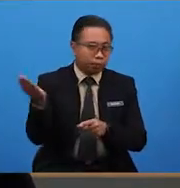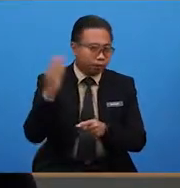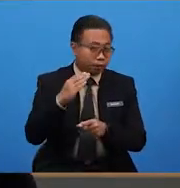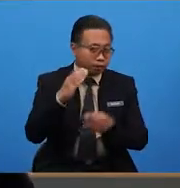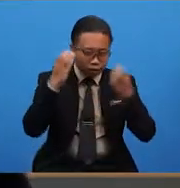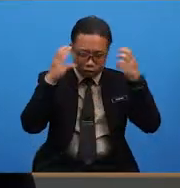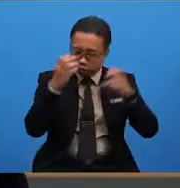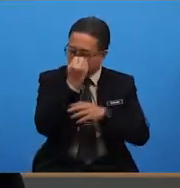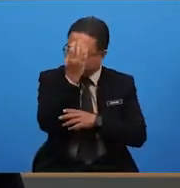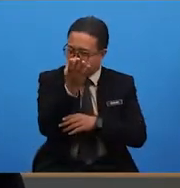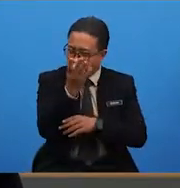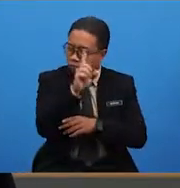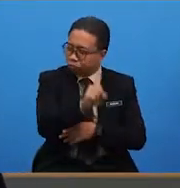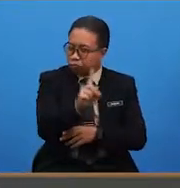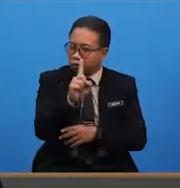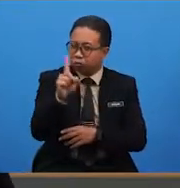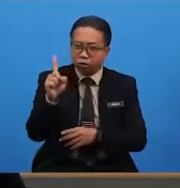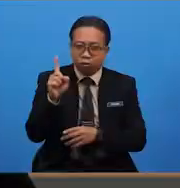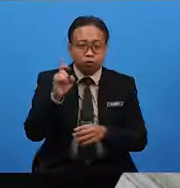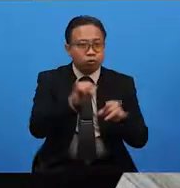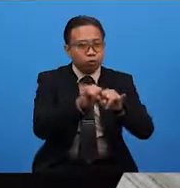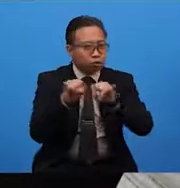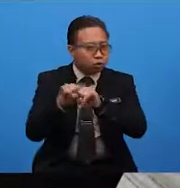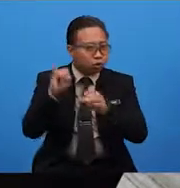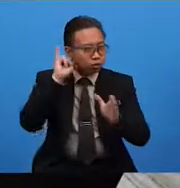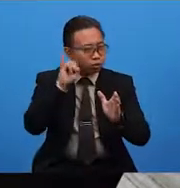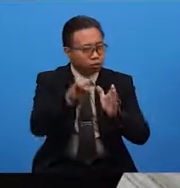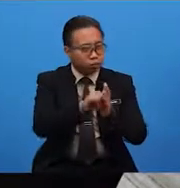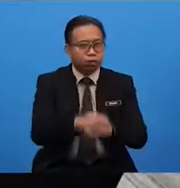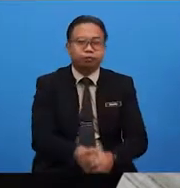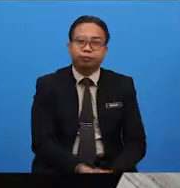terangkai satu demi satu jenis oke